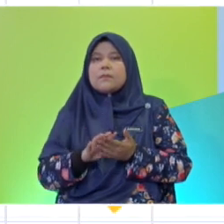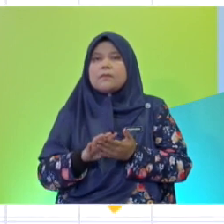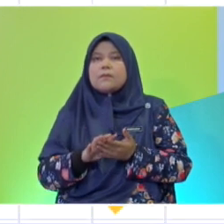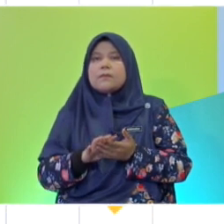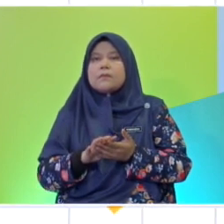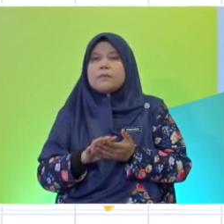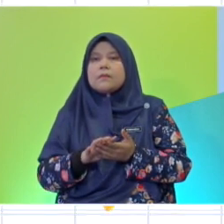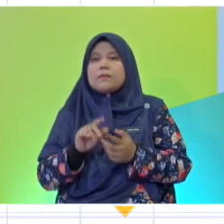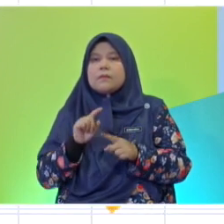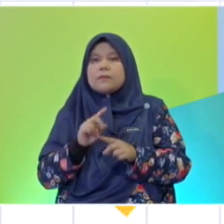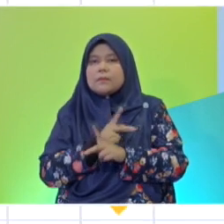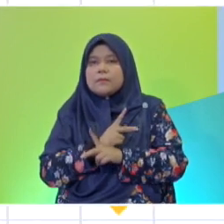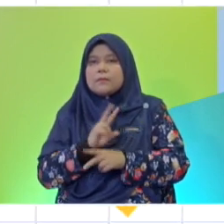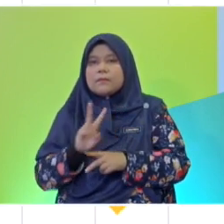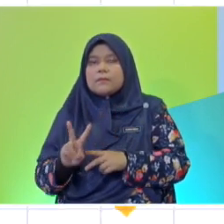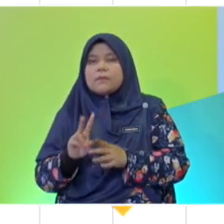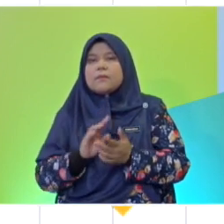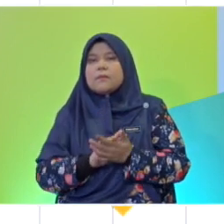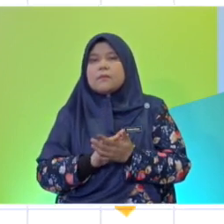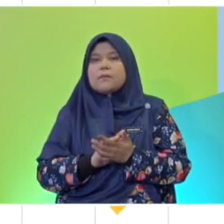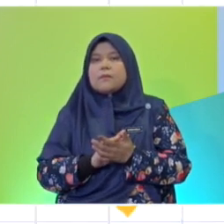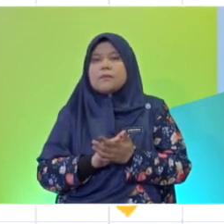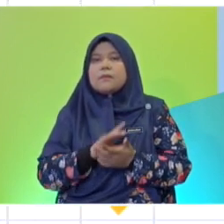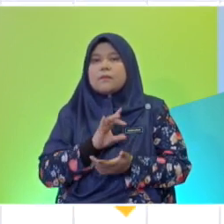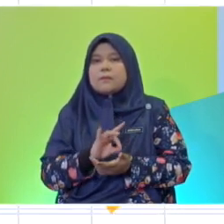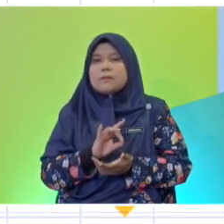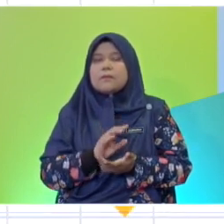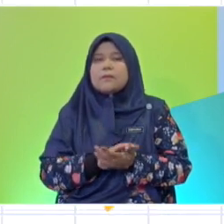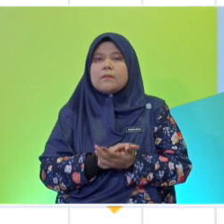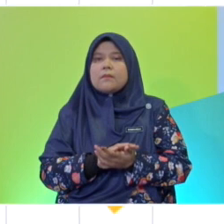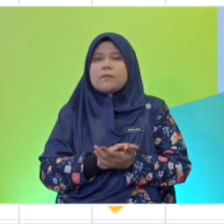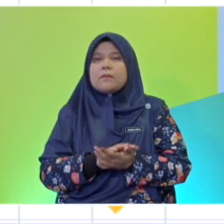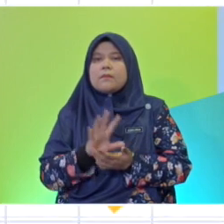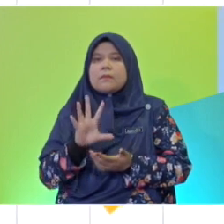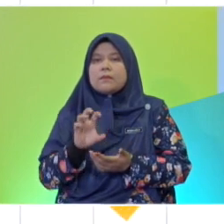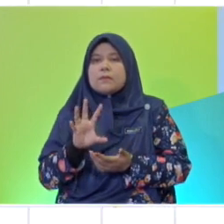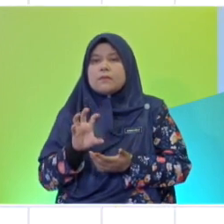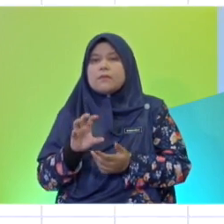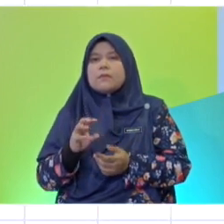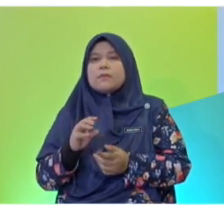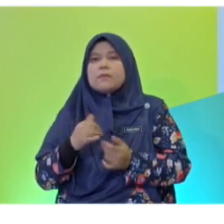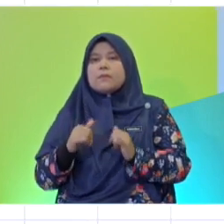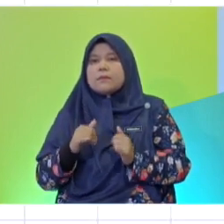200 darat 2 = 8 Sama jawabannya 50 pemain